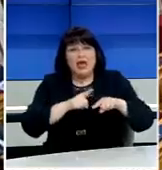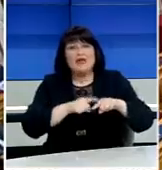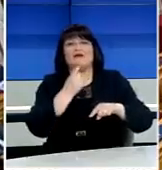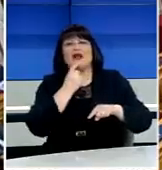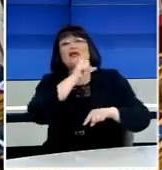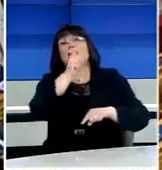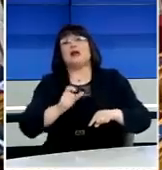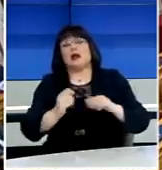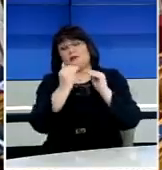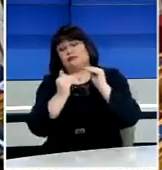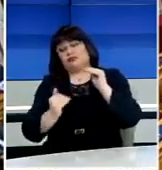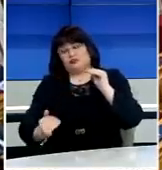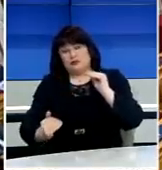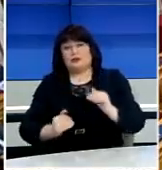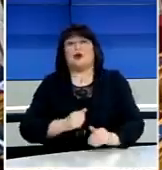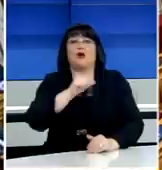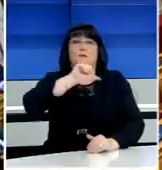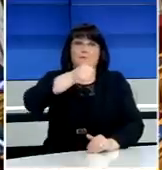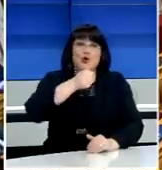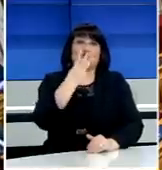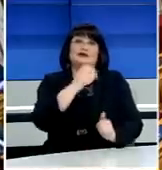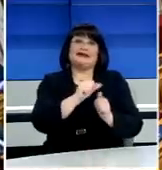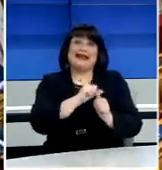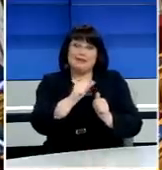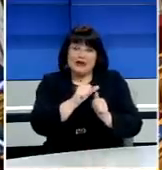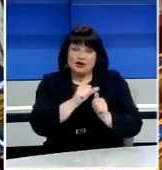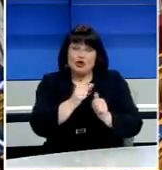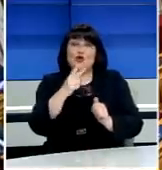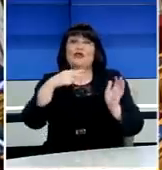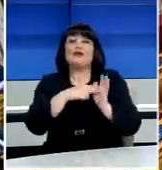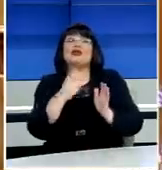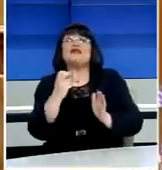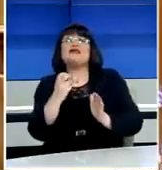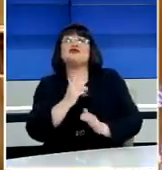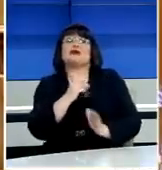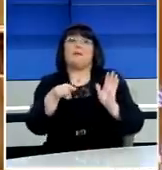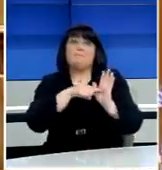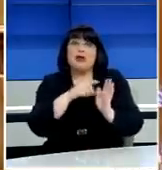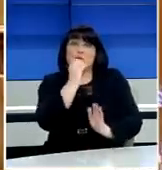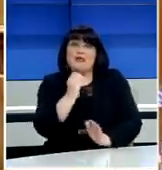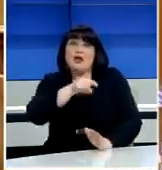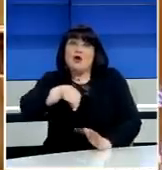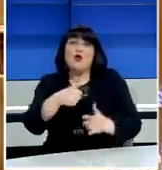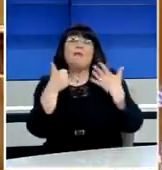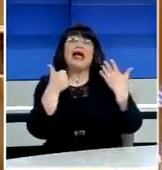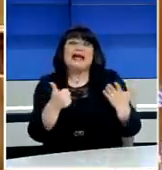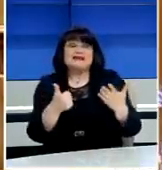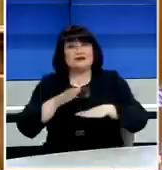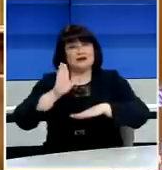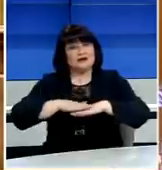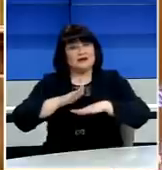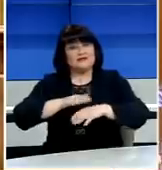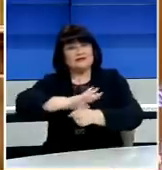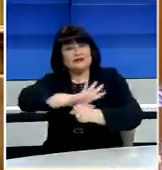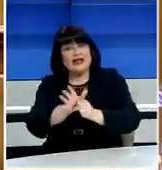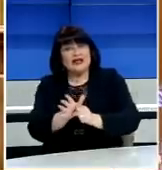Και πρώτο τρίμηνο του 20, το μείον 0,7 γίνεται μείον 1,6. Ο κορονοϊός φταίει, αλλά το